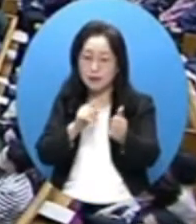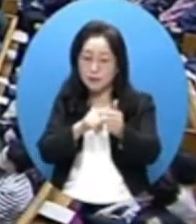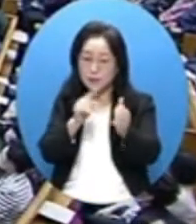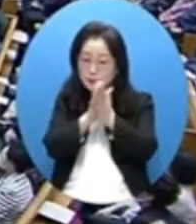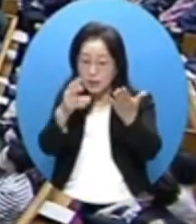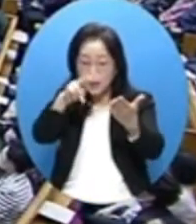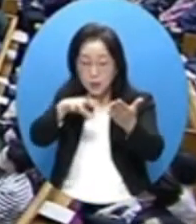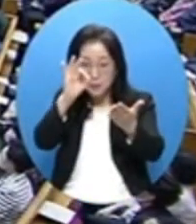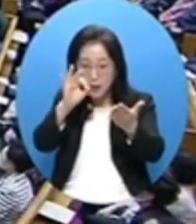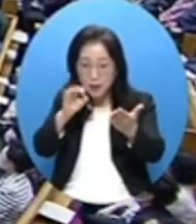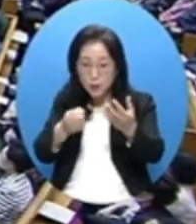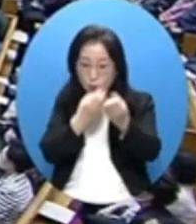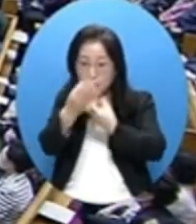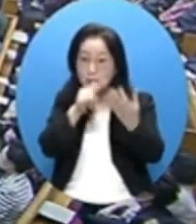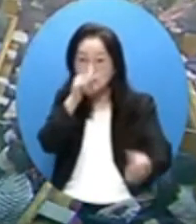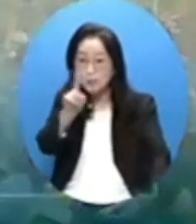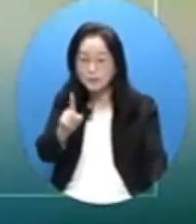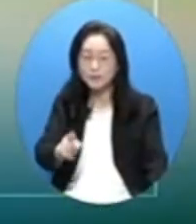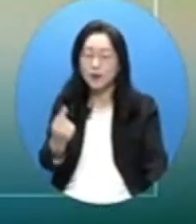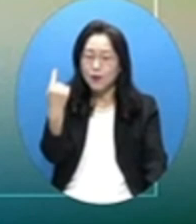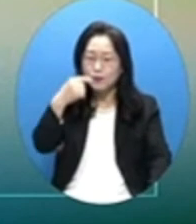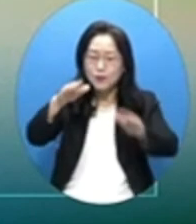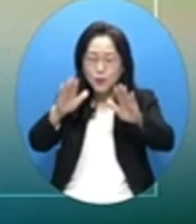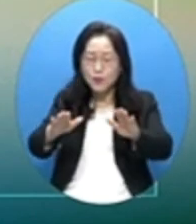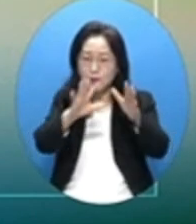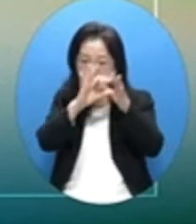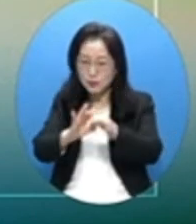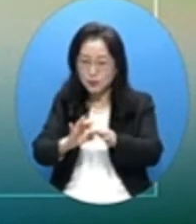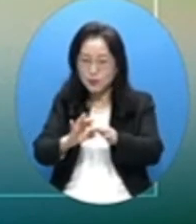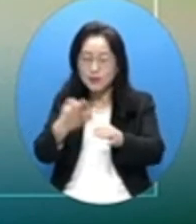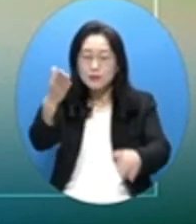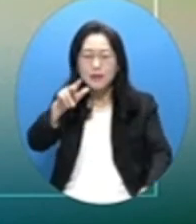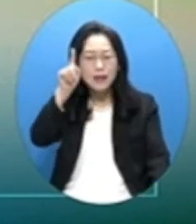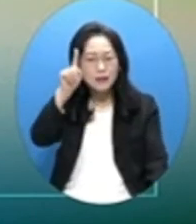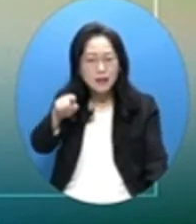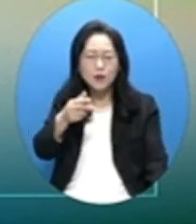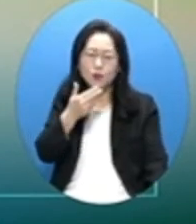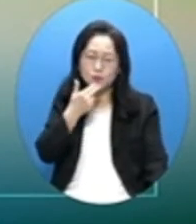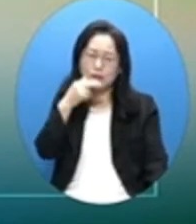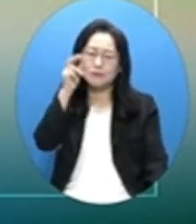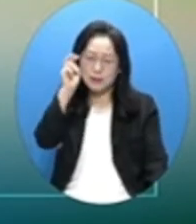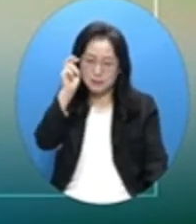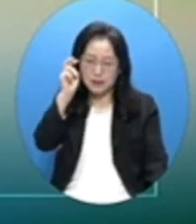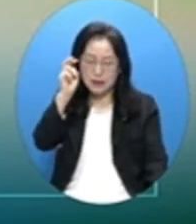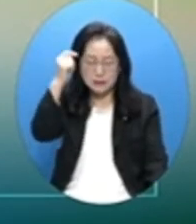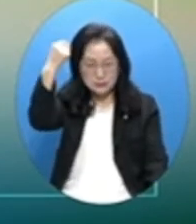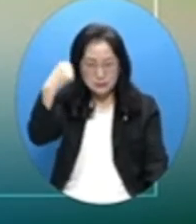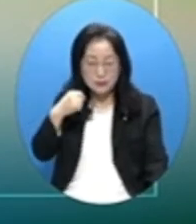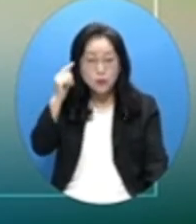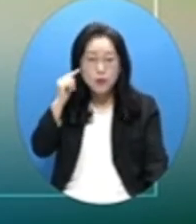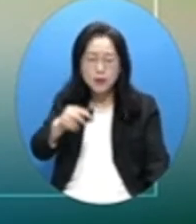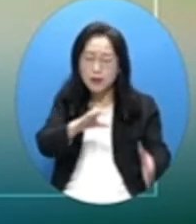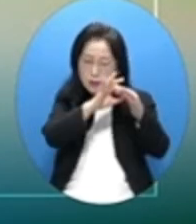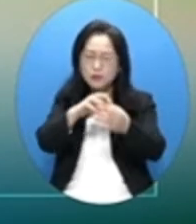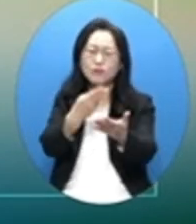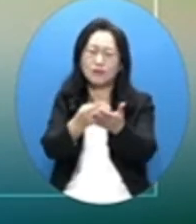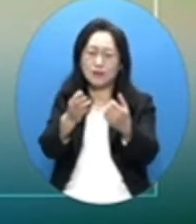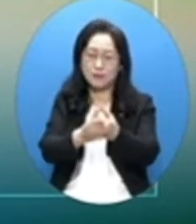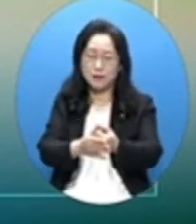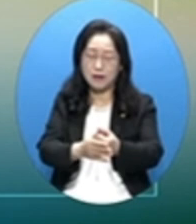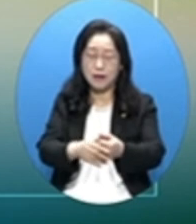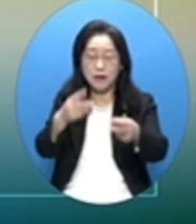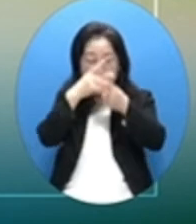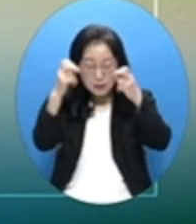고백이 있습니다 어제도 있고 오늘도 있었지만 내일은 없는 것 같았습니다 같은 자리에 누워 있으니까요 자고 나면